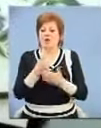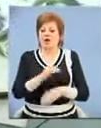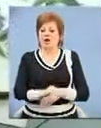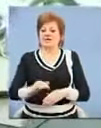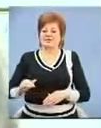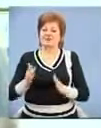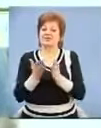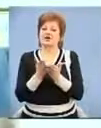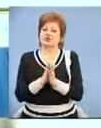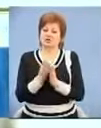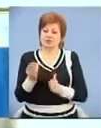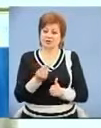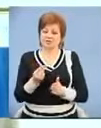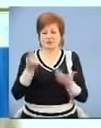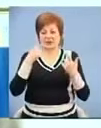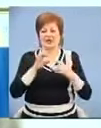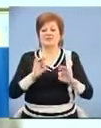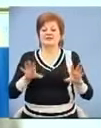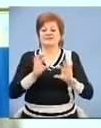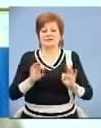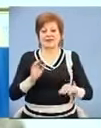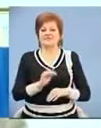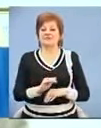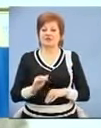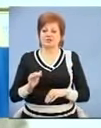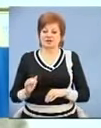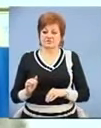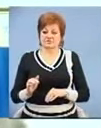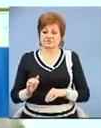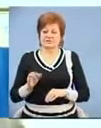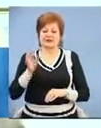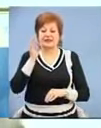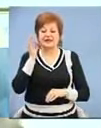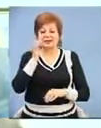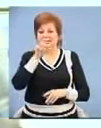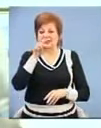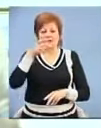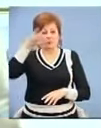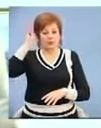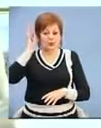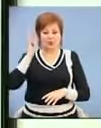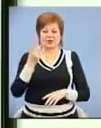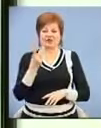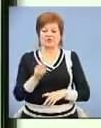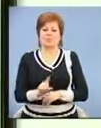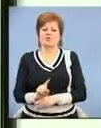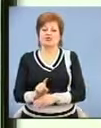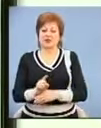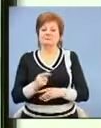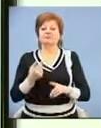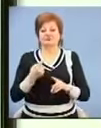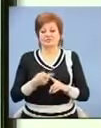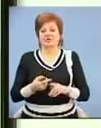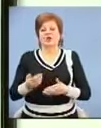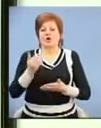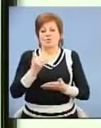дитячі книжки. Це сказки, дитячі сказки «Хитрий півник» і «Півник і двоє мишенят». Отож,